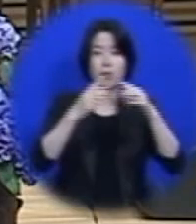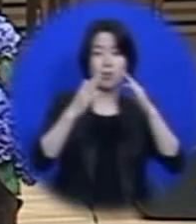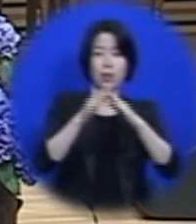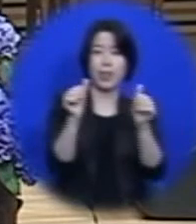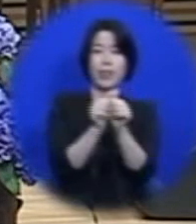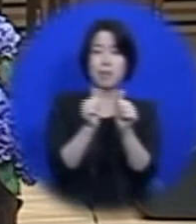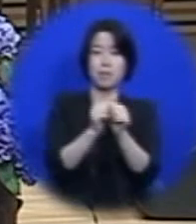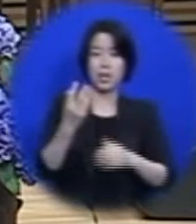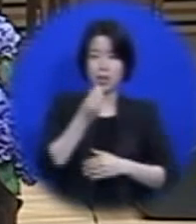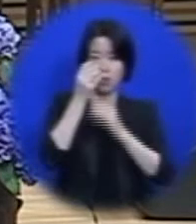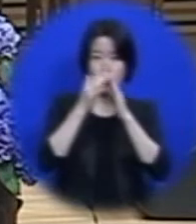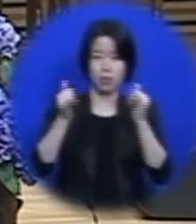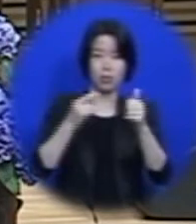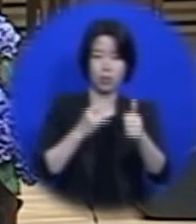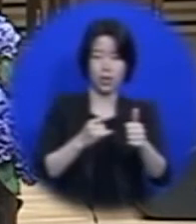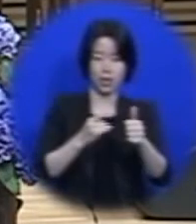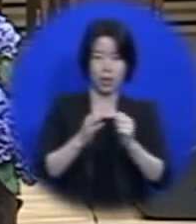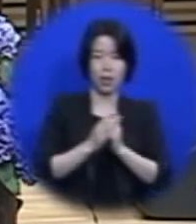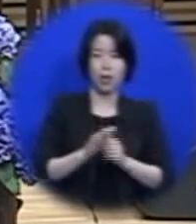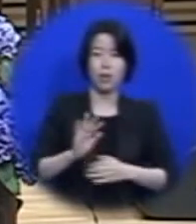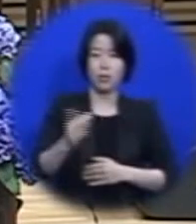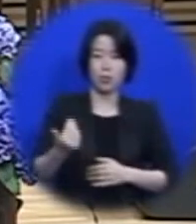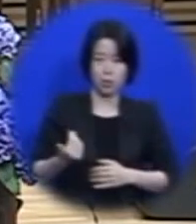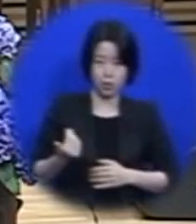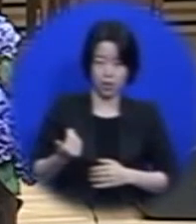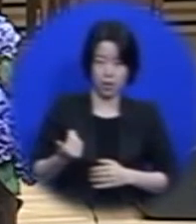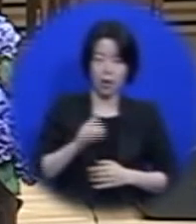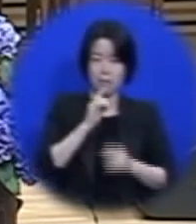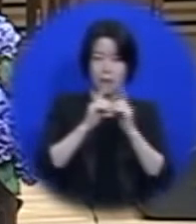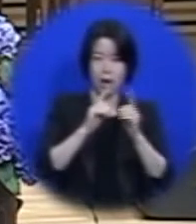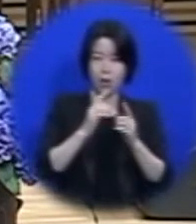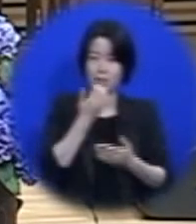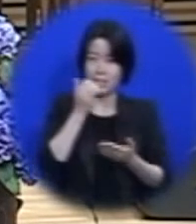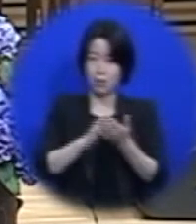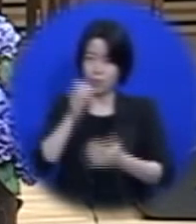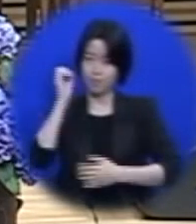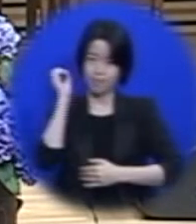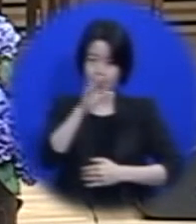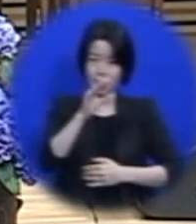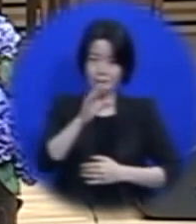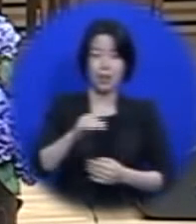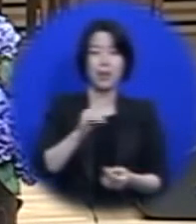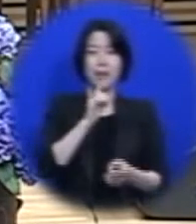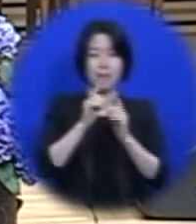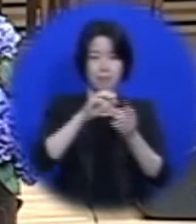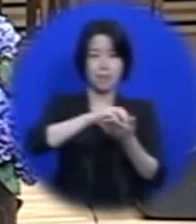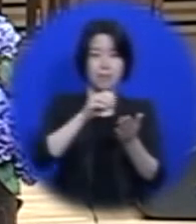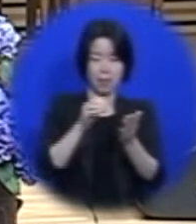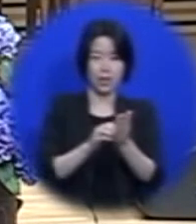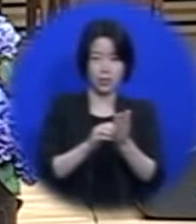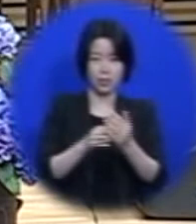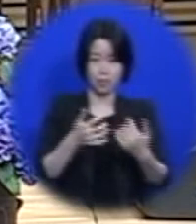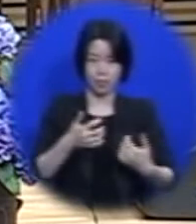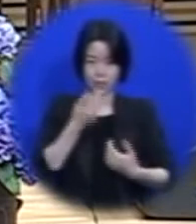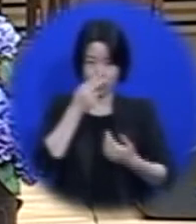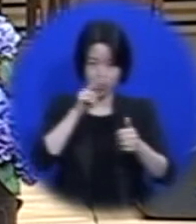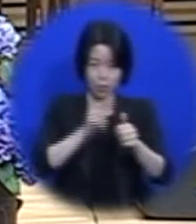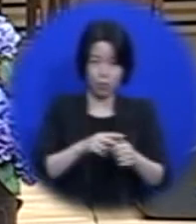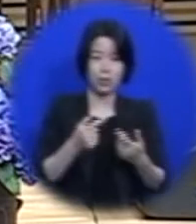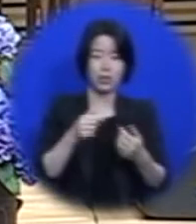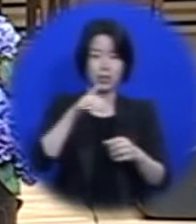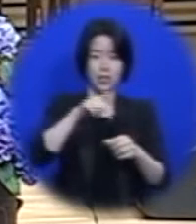성도들에게 소위 요새 말로 돌직구를 던졌다 할 만큼 아주 도전적인 글을